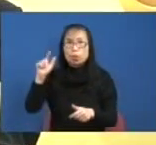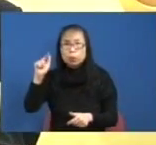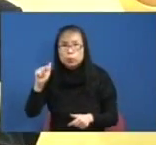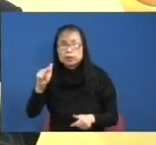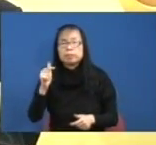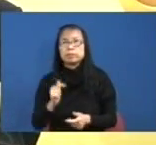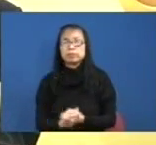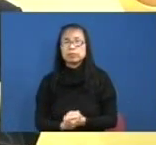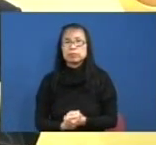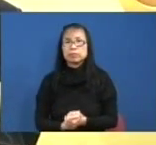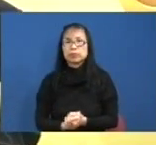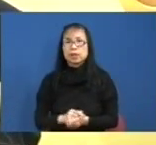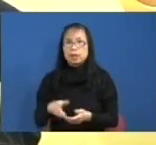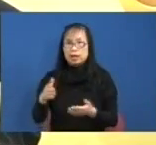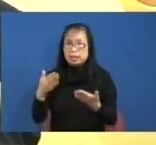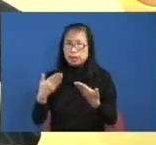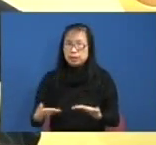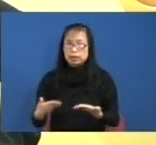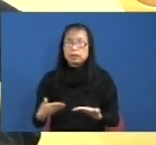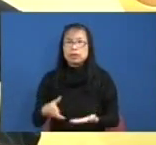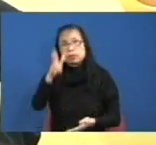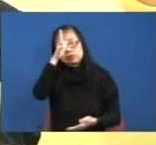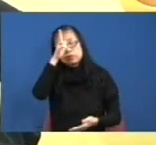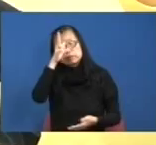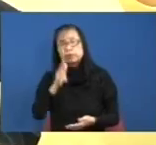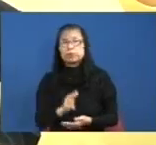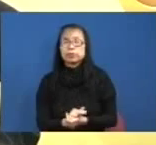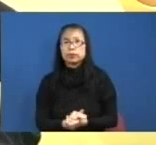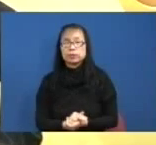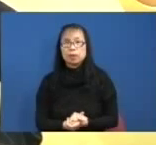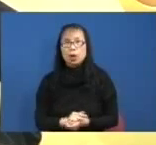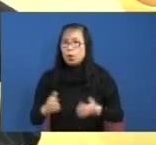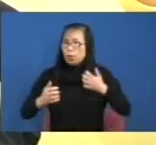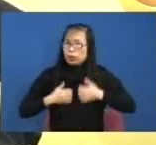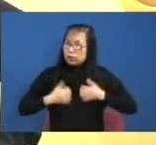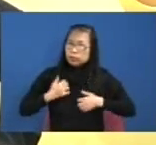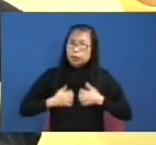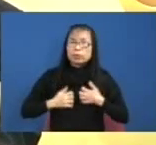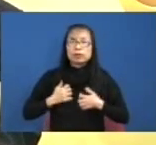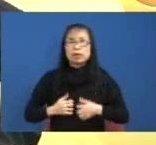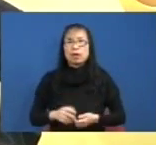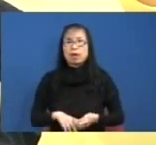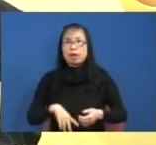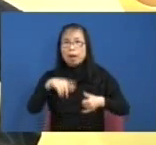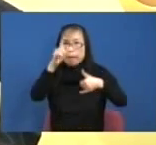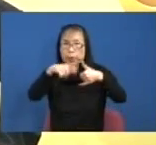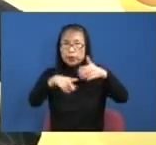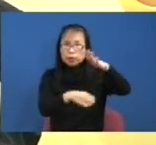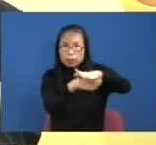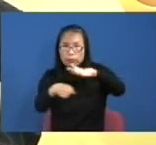即係大家目前嚟講，因為政府都我相信都好緊張嘅，咁每個部門都